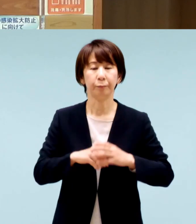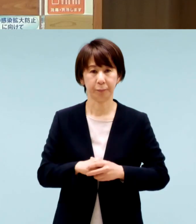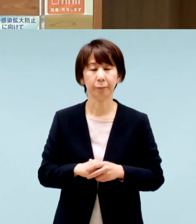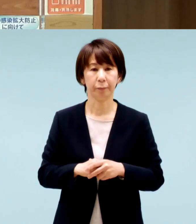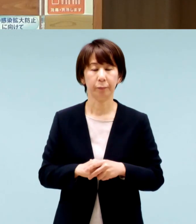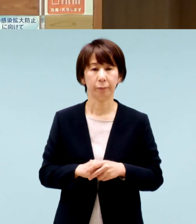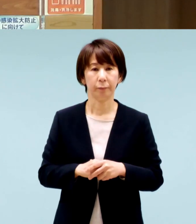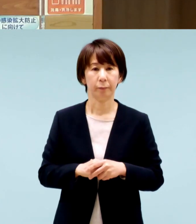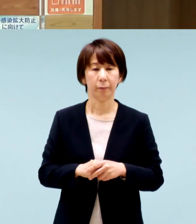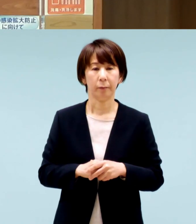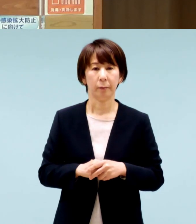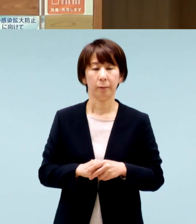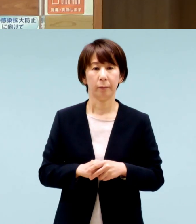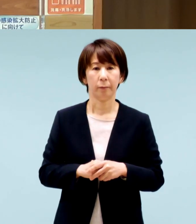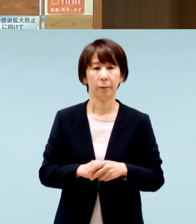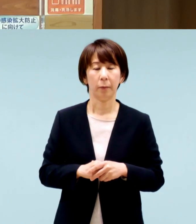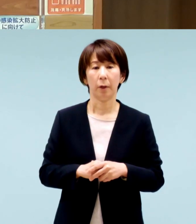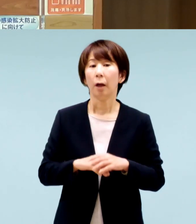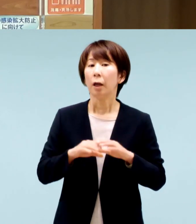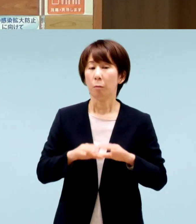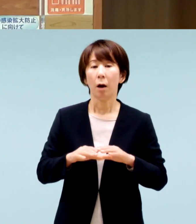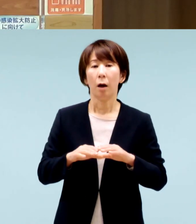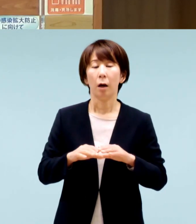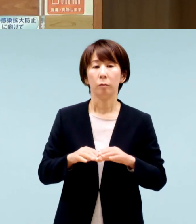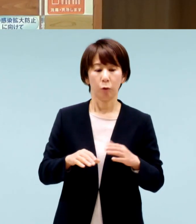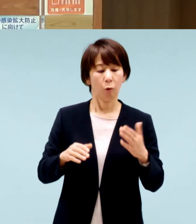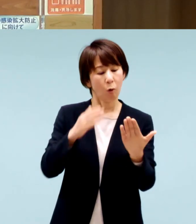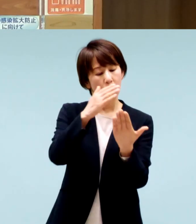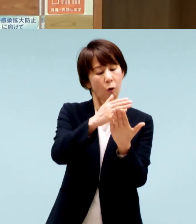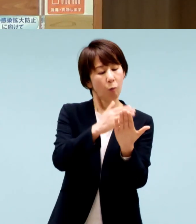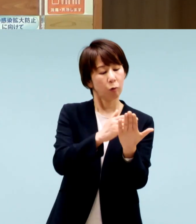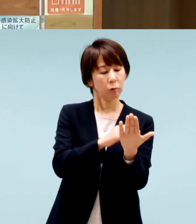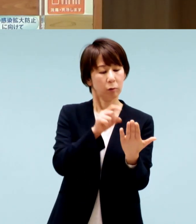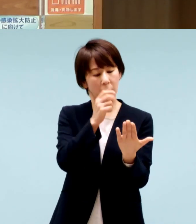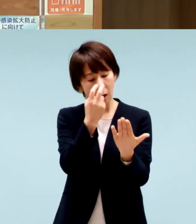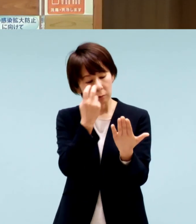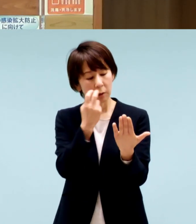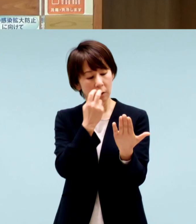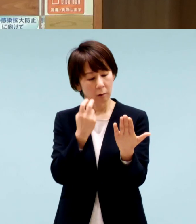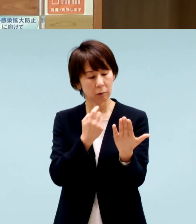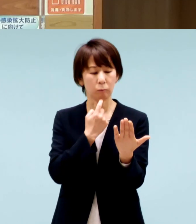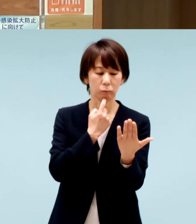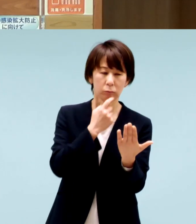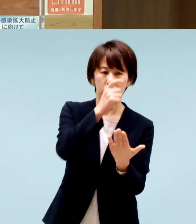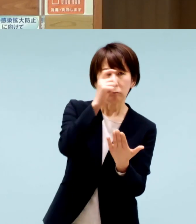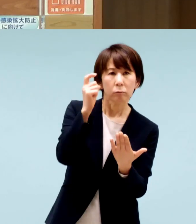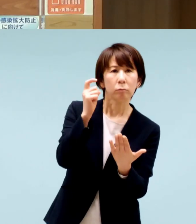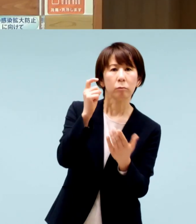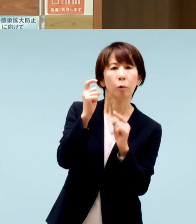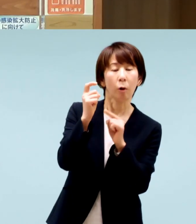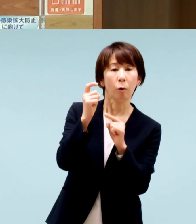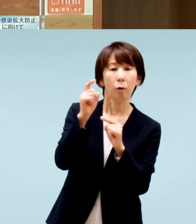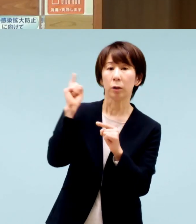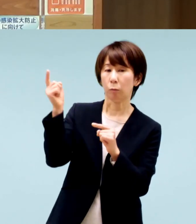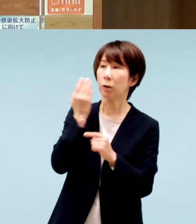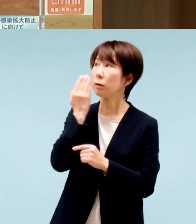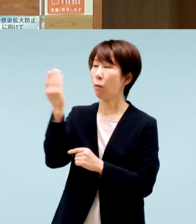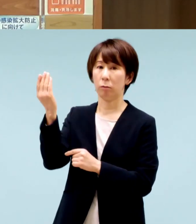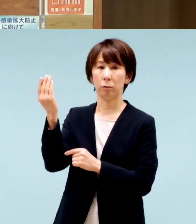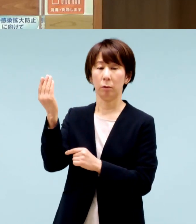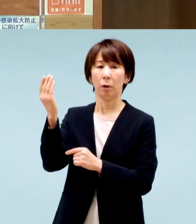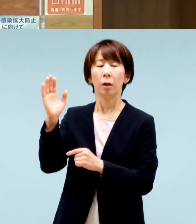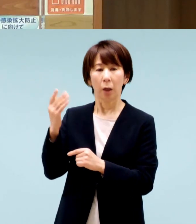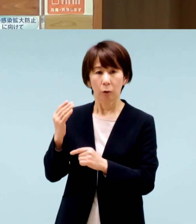に項目ごとに投げてるんですけど、全国からもう問い合わせがいっぱいいっちゃってて、全然もう回答来